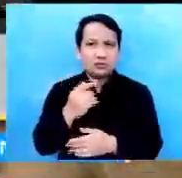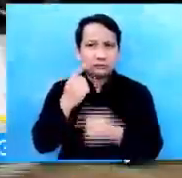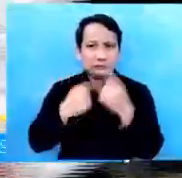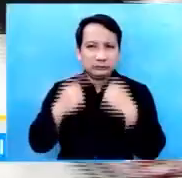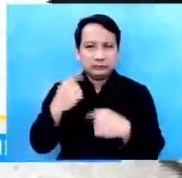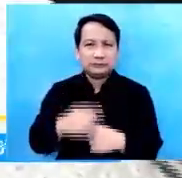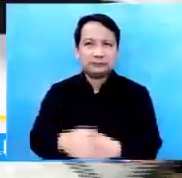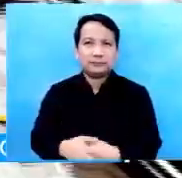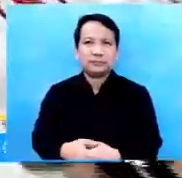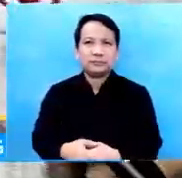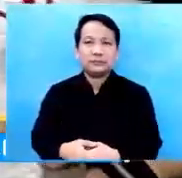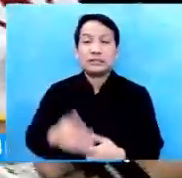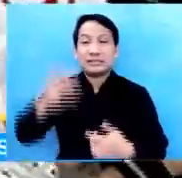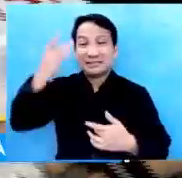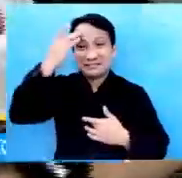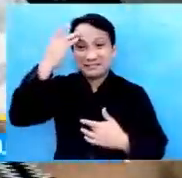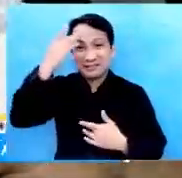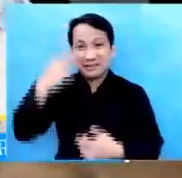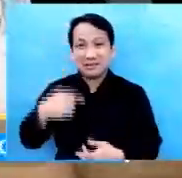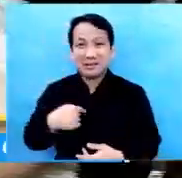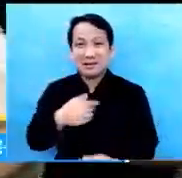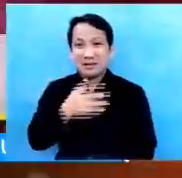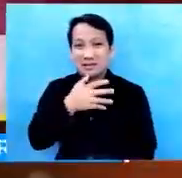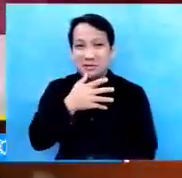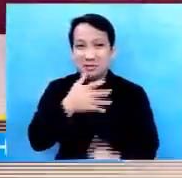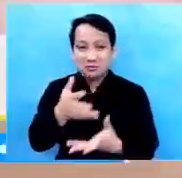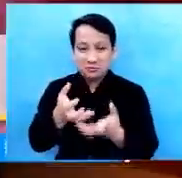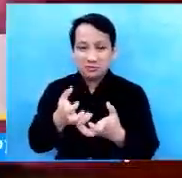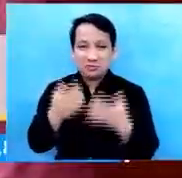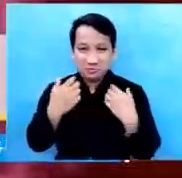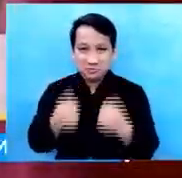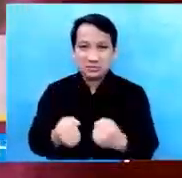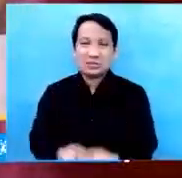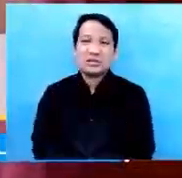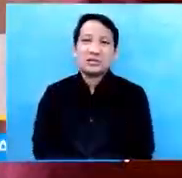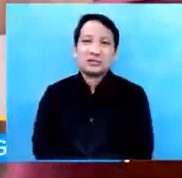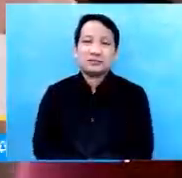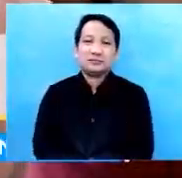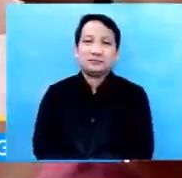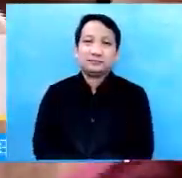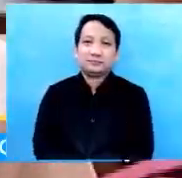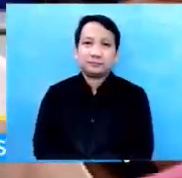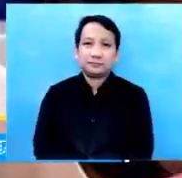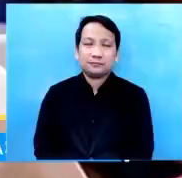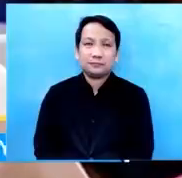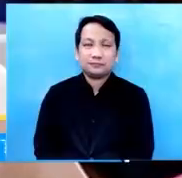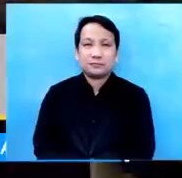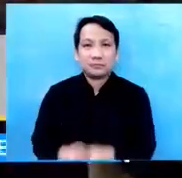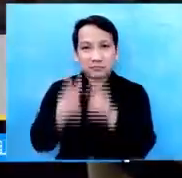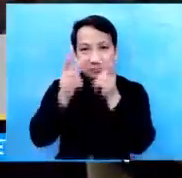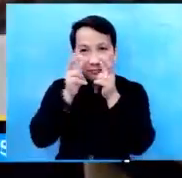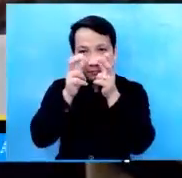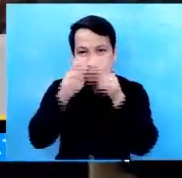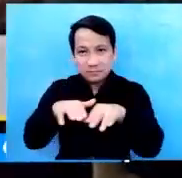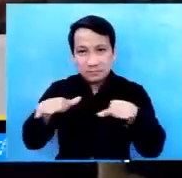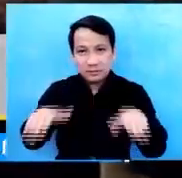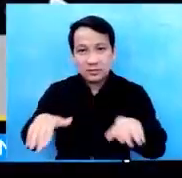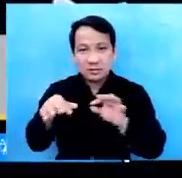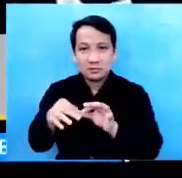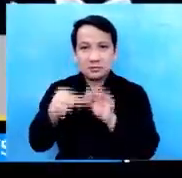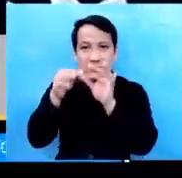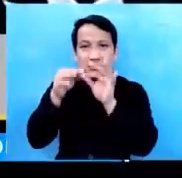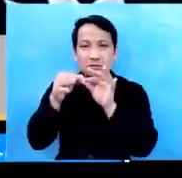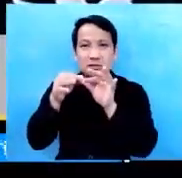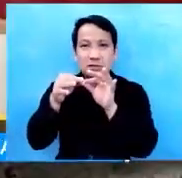Eh, kasi may sakit ang nanay ko. Gusto kong gumaling na siya. Taimtim na nakinig din ng misa mga bata, matanda at maging